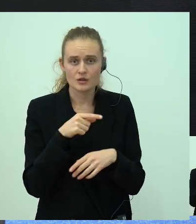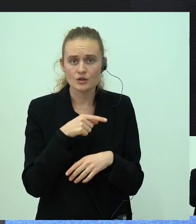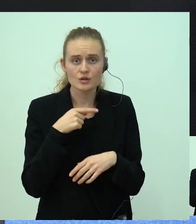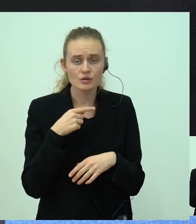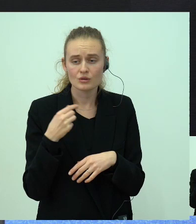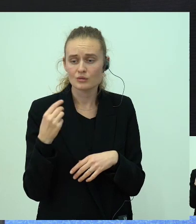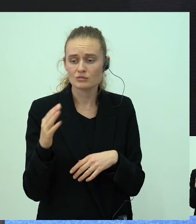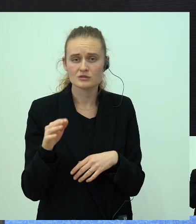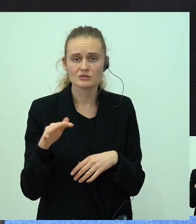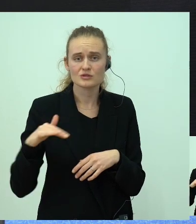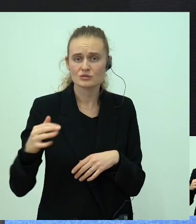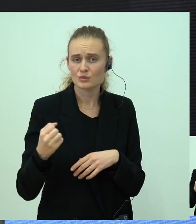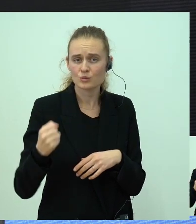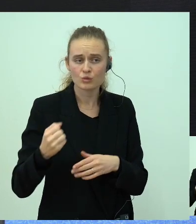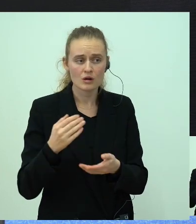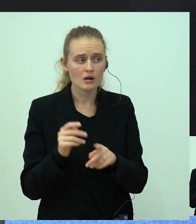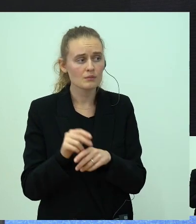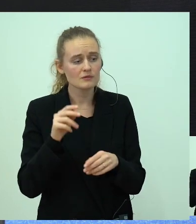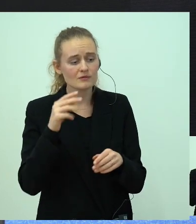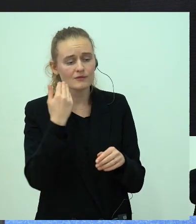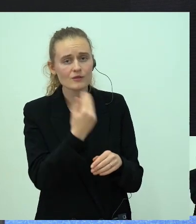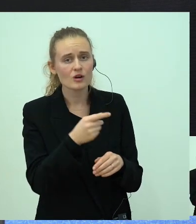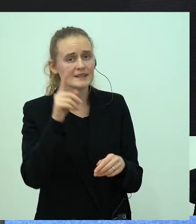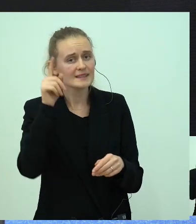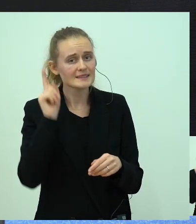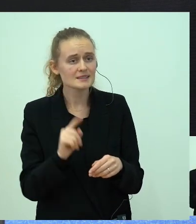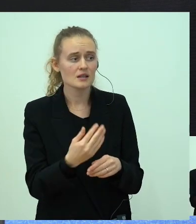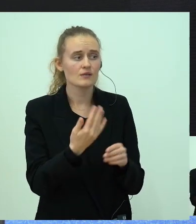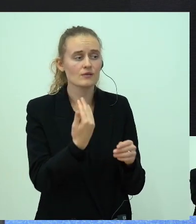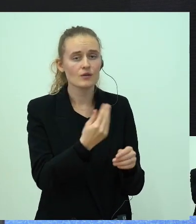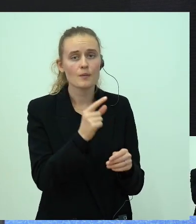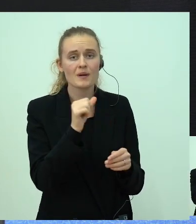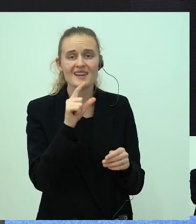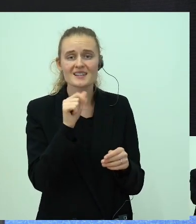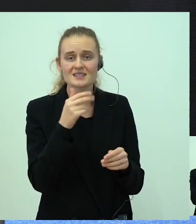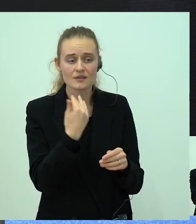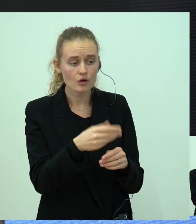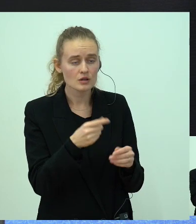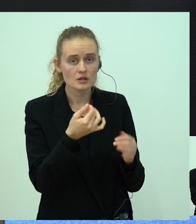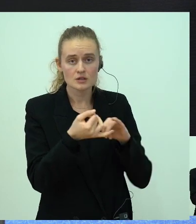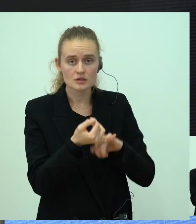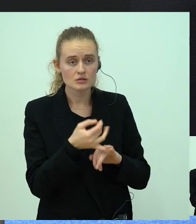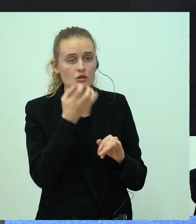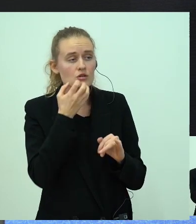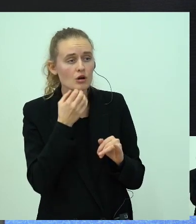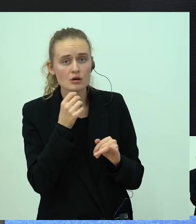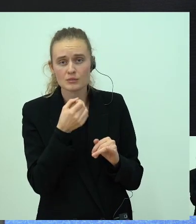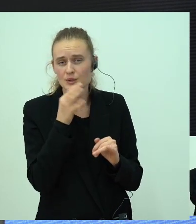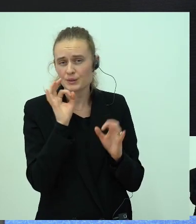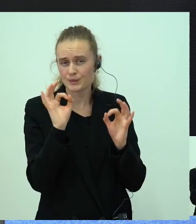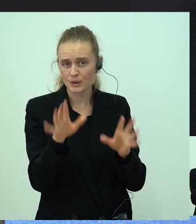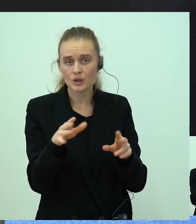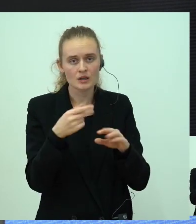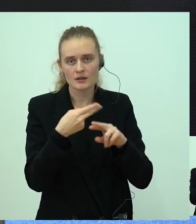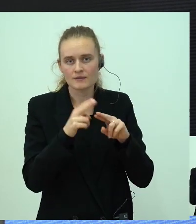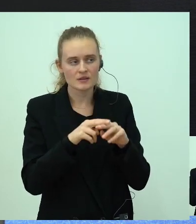Palestinos istorijos, nežino Izraelio daugelio metų istorijos. Tačiau